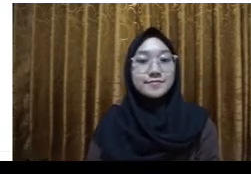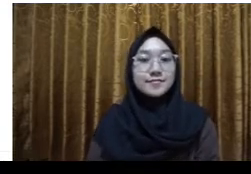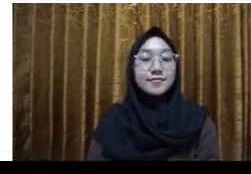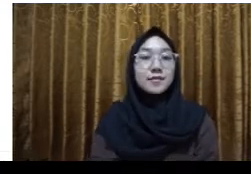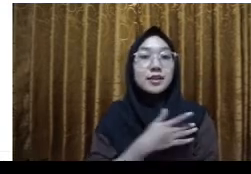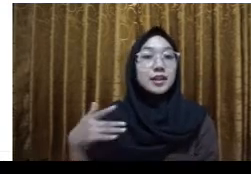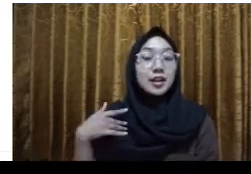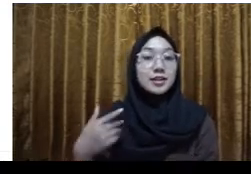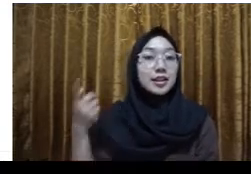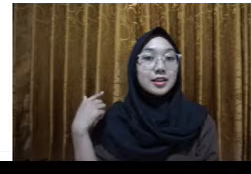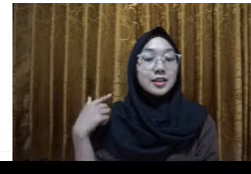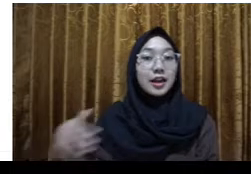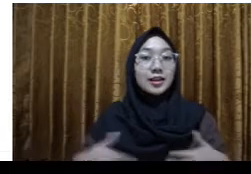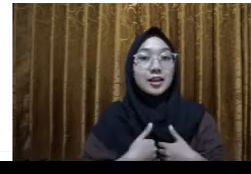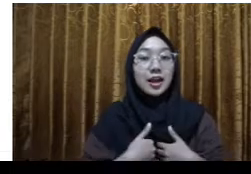Begitu.